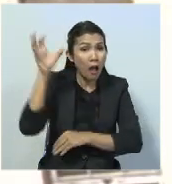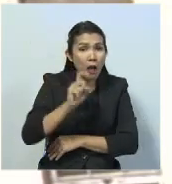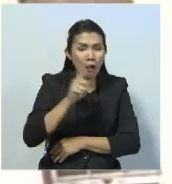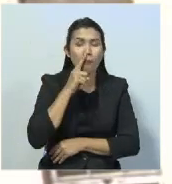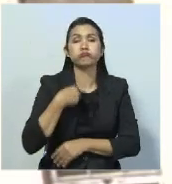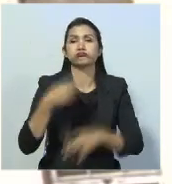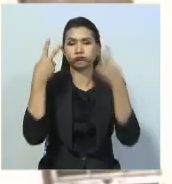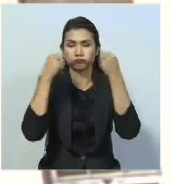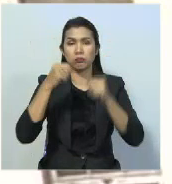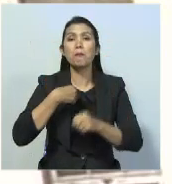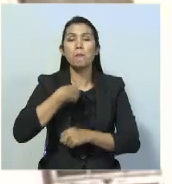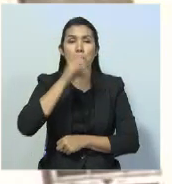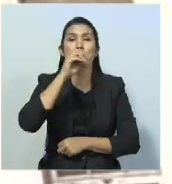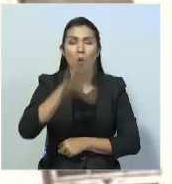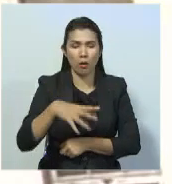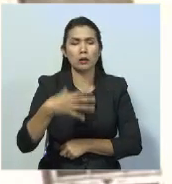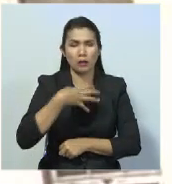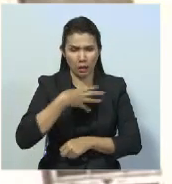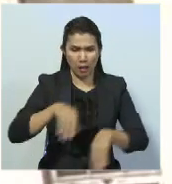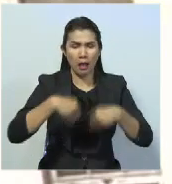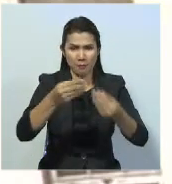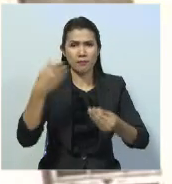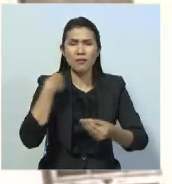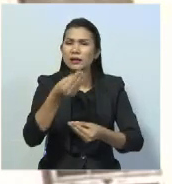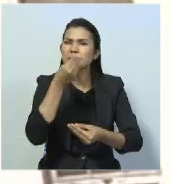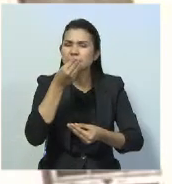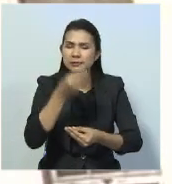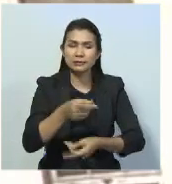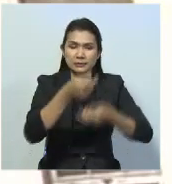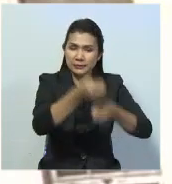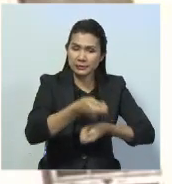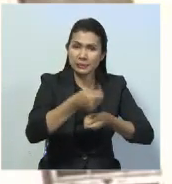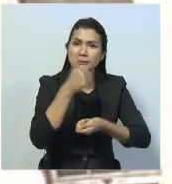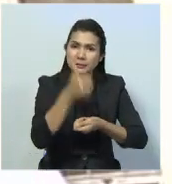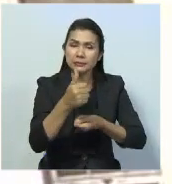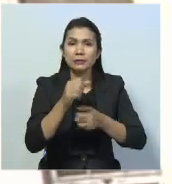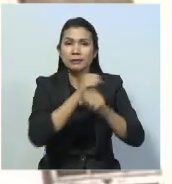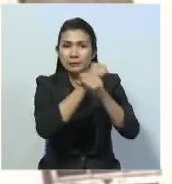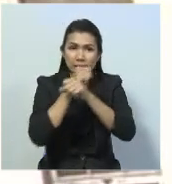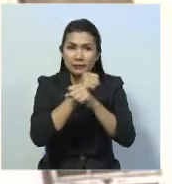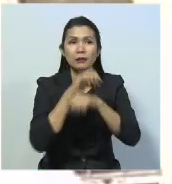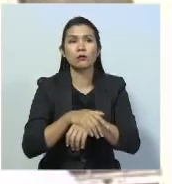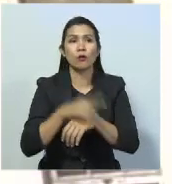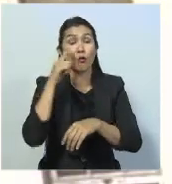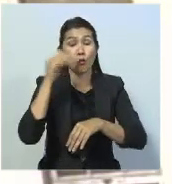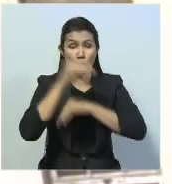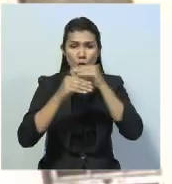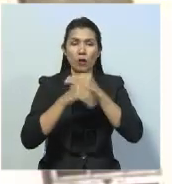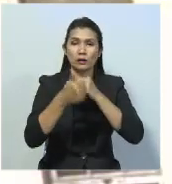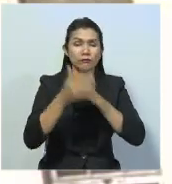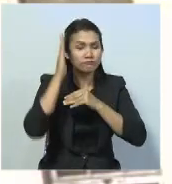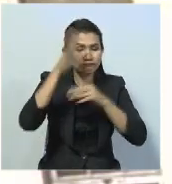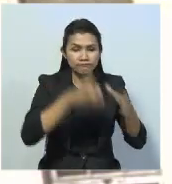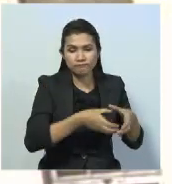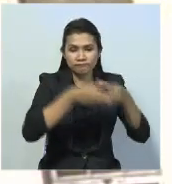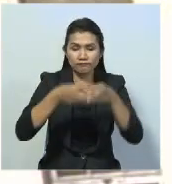การขับเคลื่อนนะคะให้มีอาหารและเกษตรปลอดภัยค่ะโดยโครงการนี้นะคะจะมีการต่อยอดขยายโครงการในพื้นที่อื่นๆต่อ